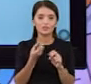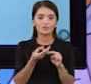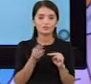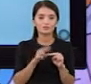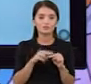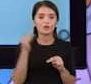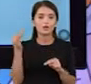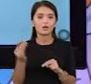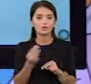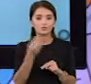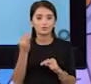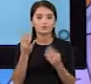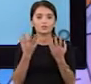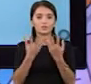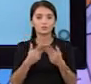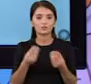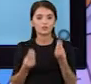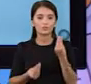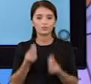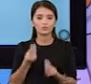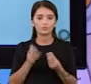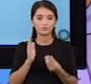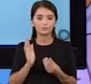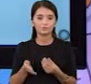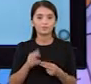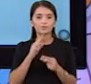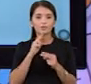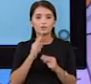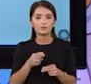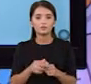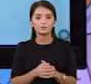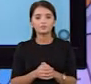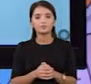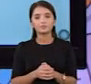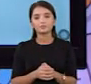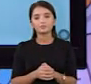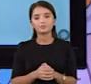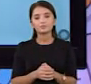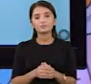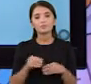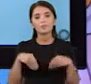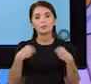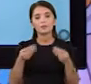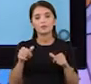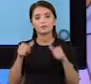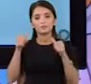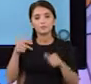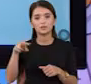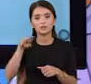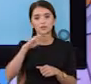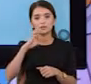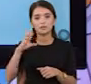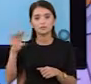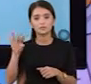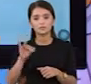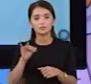uchun ajoyib hisob o'yinini o'ynaymiz. Diqqat qiling. Ekranda siz berilgan yassi shakllar